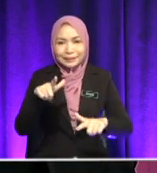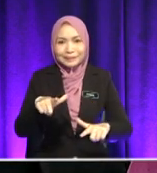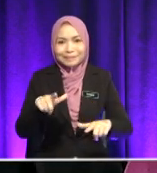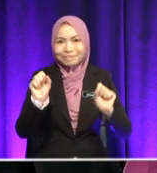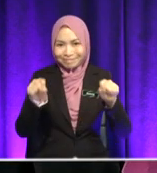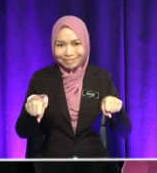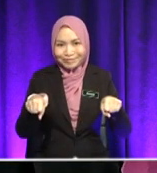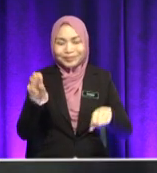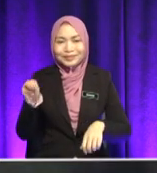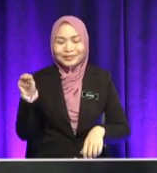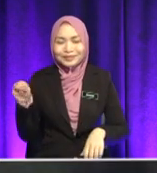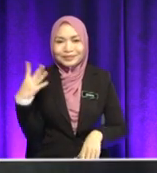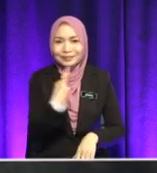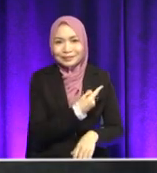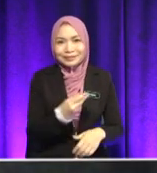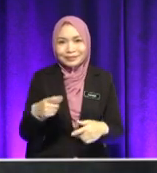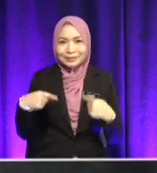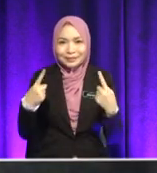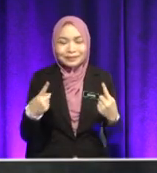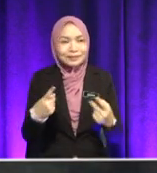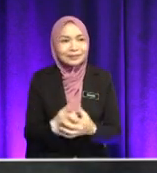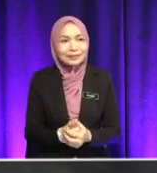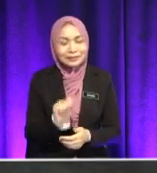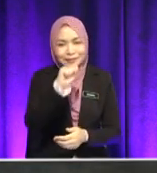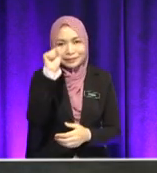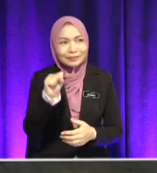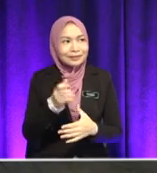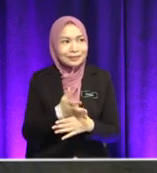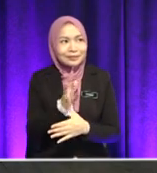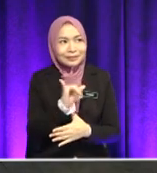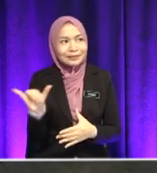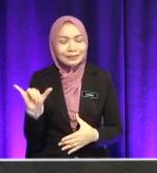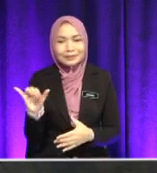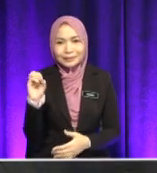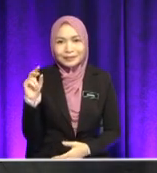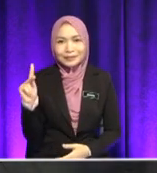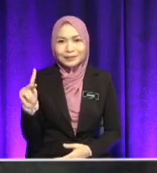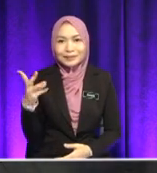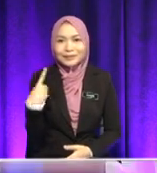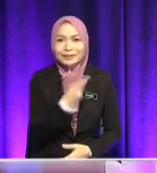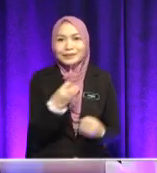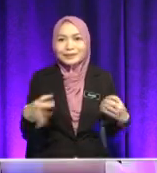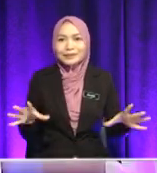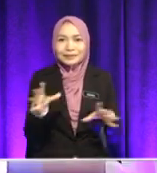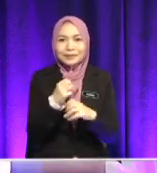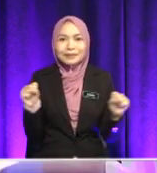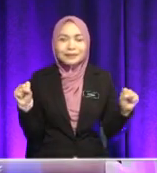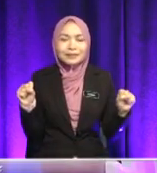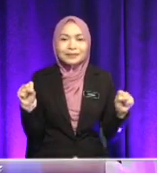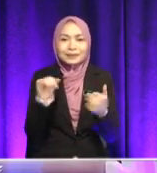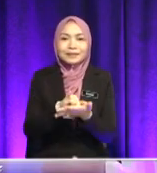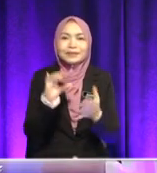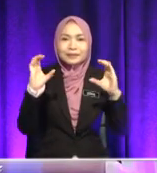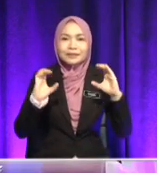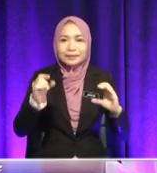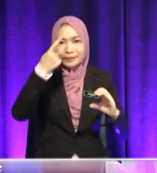kita pergi lagi ada lagi Oke Nampaknya kita udah selesai di mana itulah cara